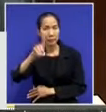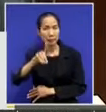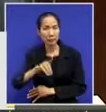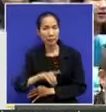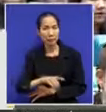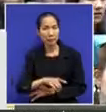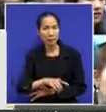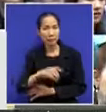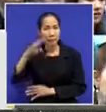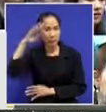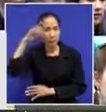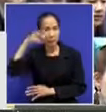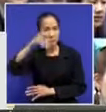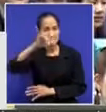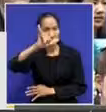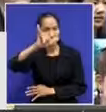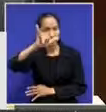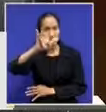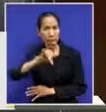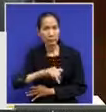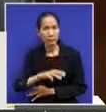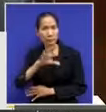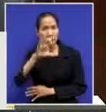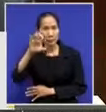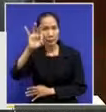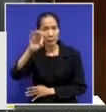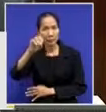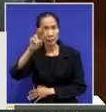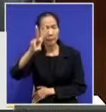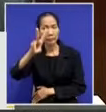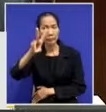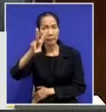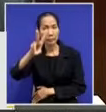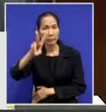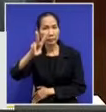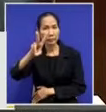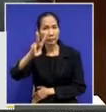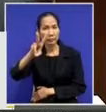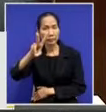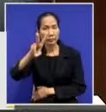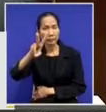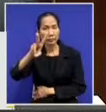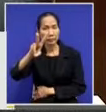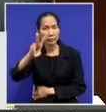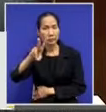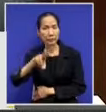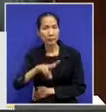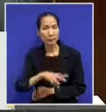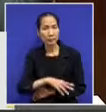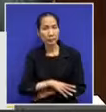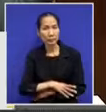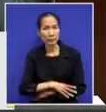ม พลเอกประยุทธ์จันโอชา 592นางสมหญิงบัวบุตร